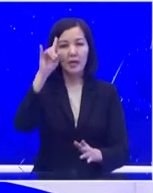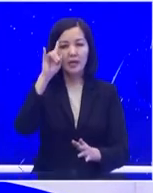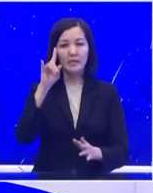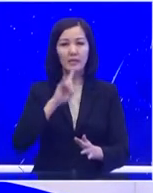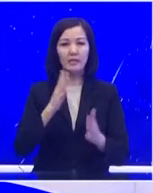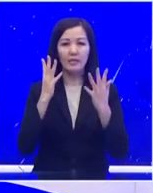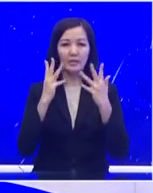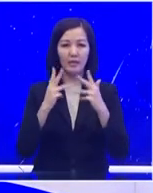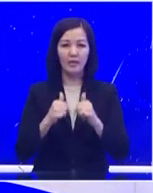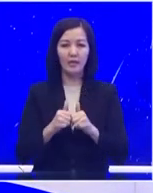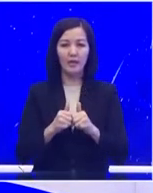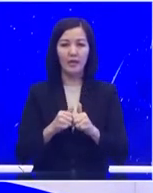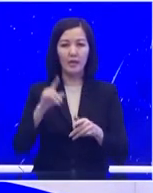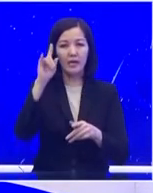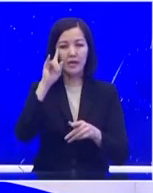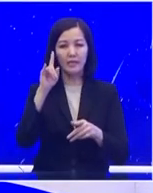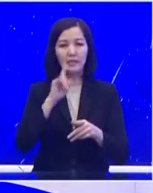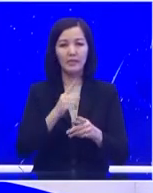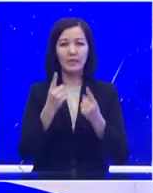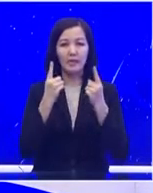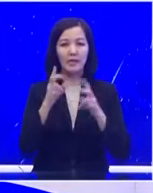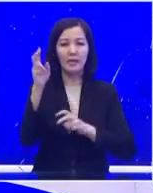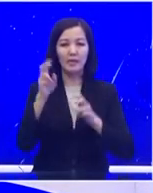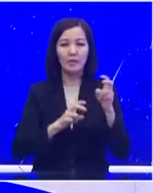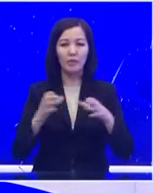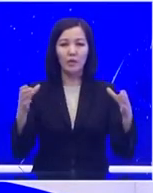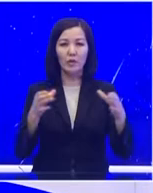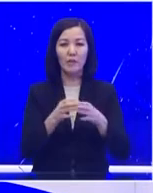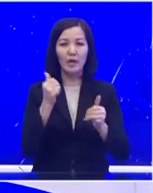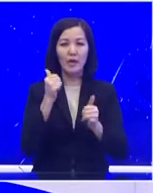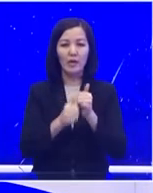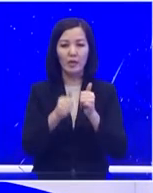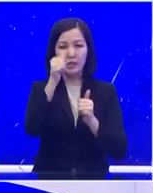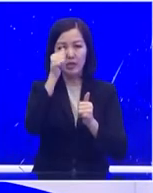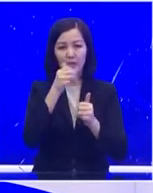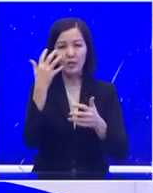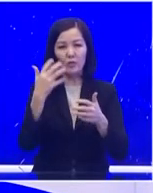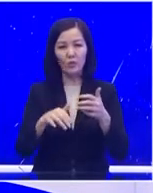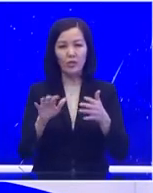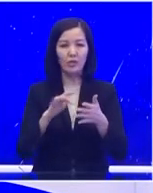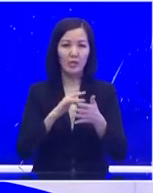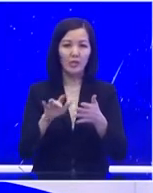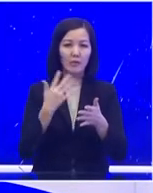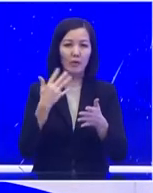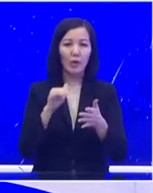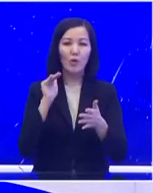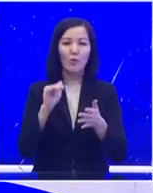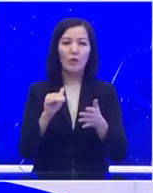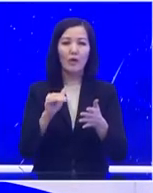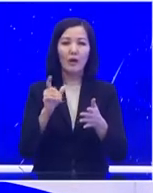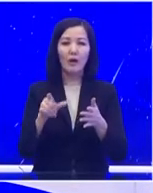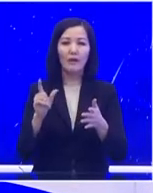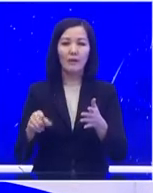Статистикалық мәліметтерге сүйенсек, елдегі ірі кәсіпорындар мен компанияларда ай сайын орташа есеппен 50 мыңға жуық адам қысқартуға